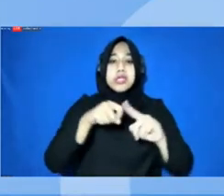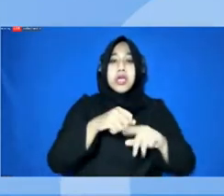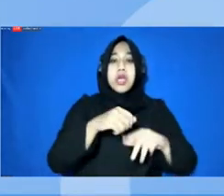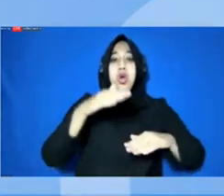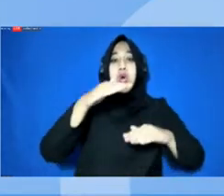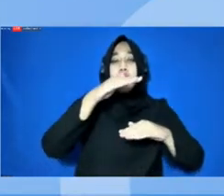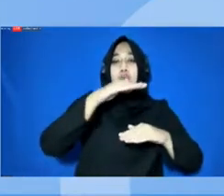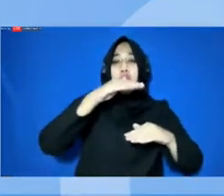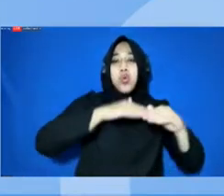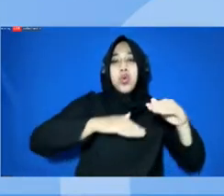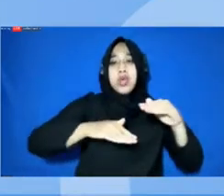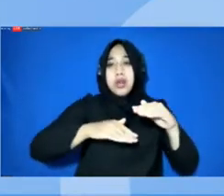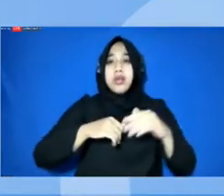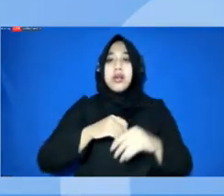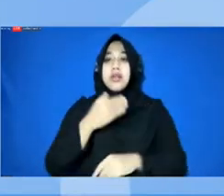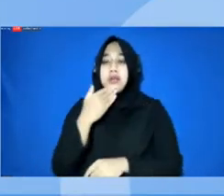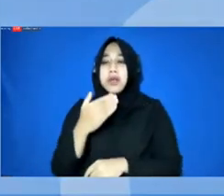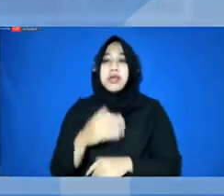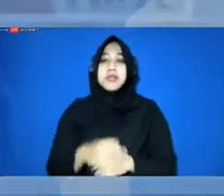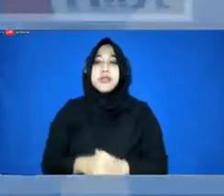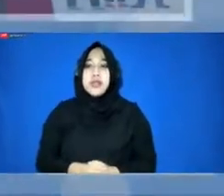hilir. Terima kasih.